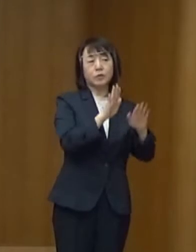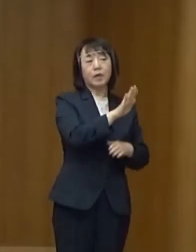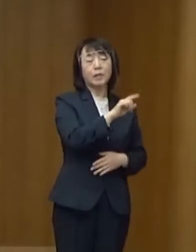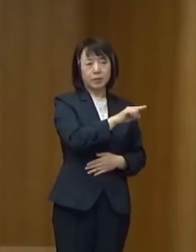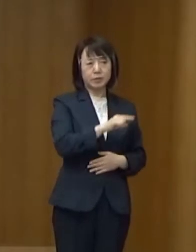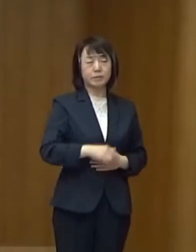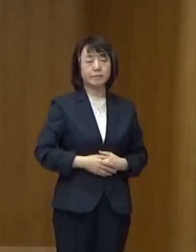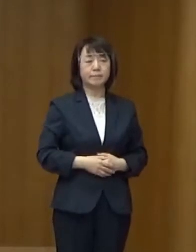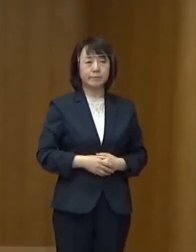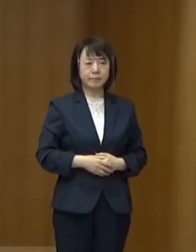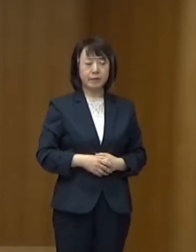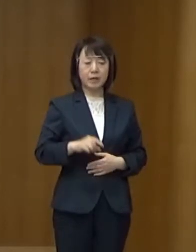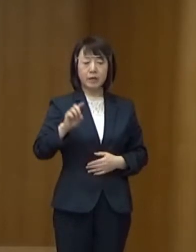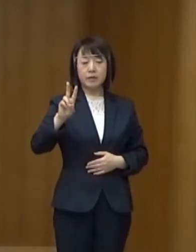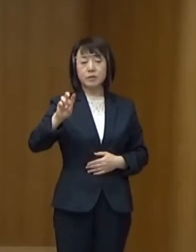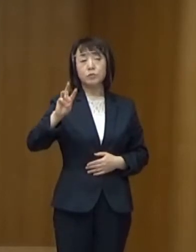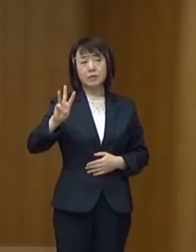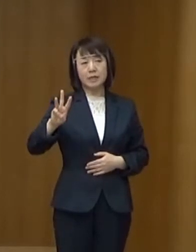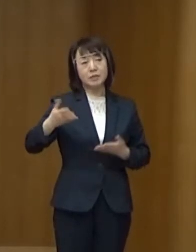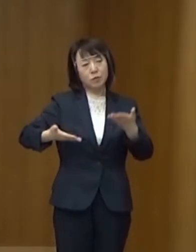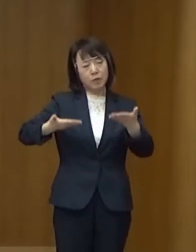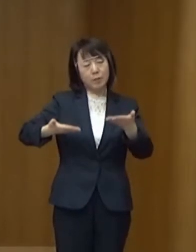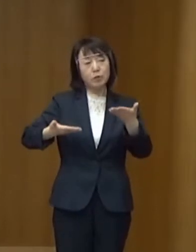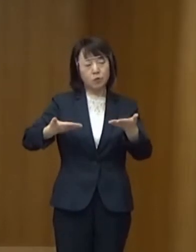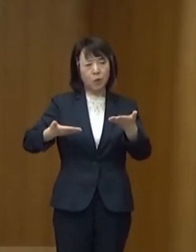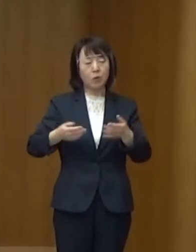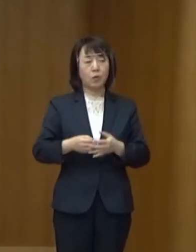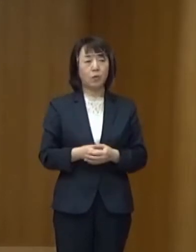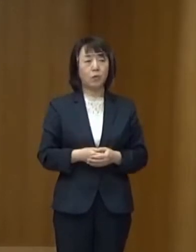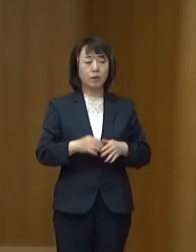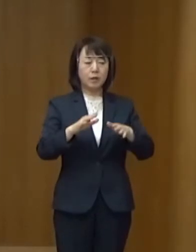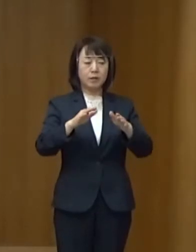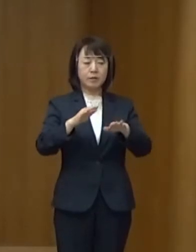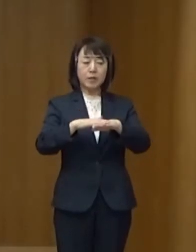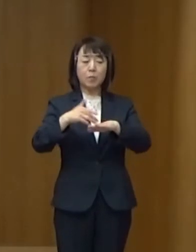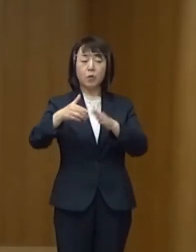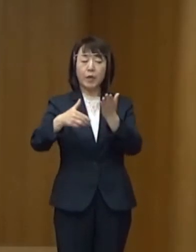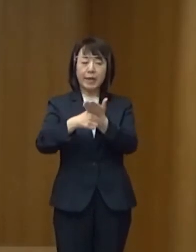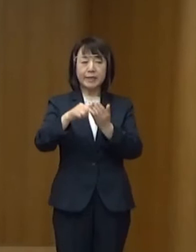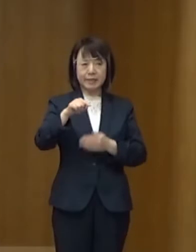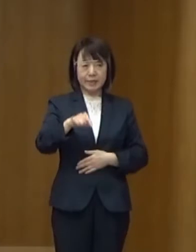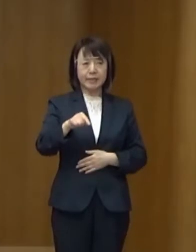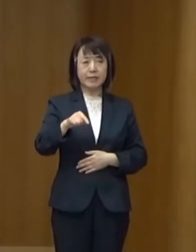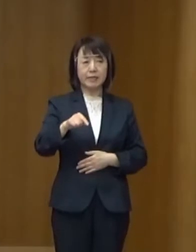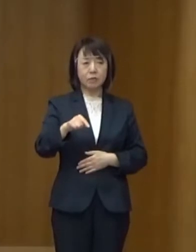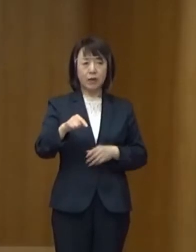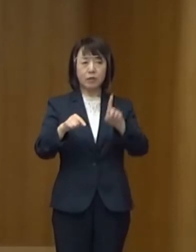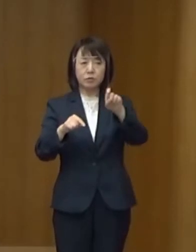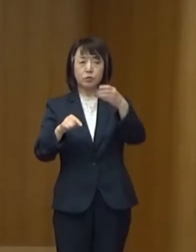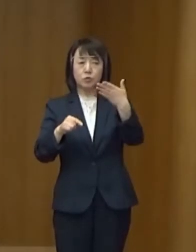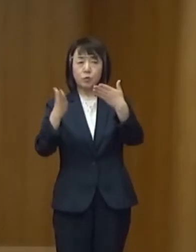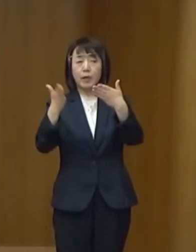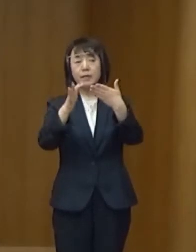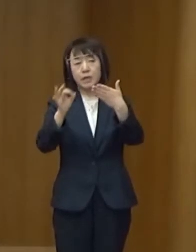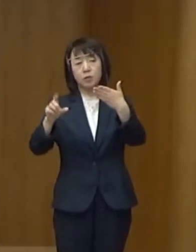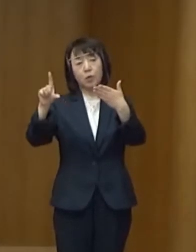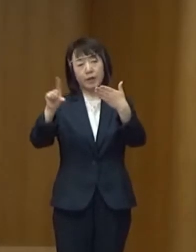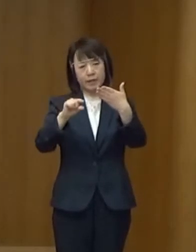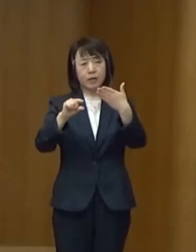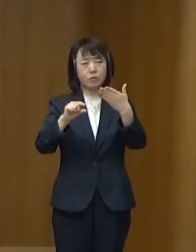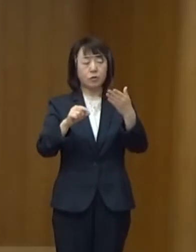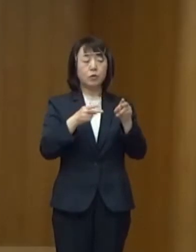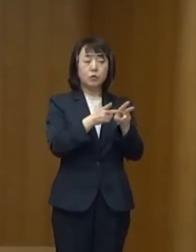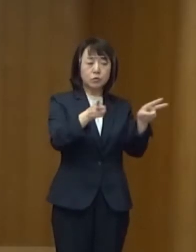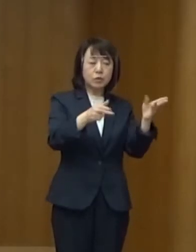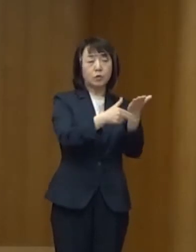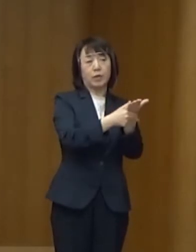して、23日比で見ますと札幌駅につきましては19% の減少、す